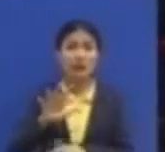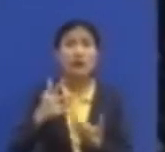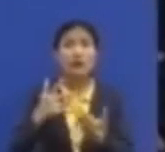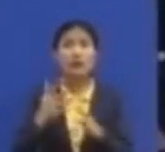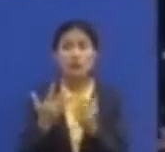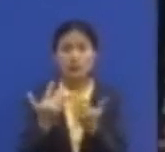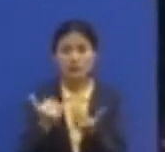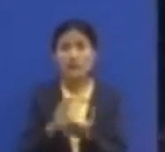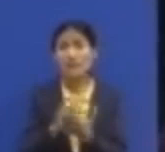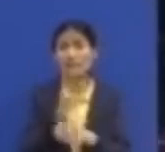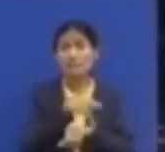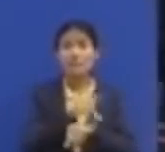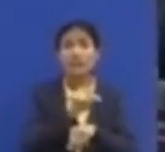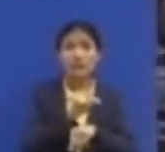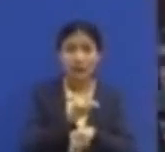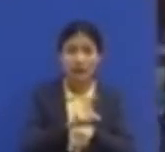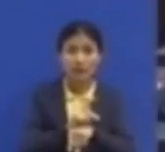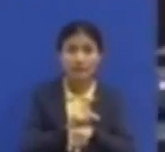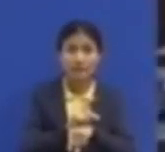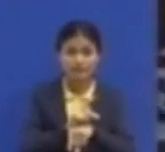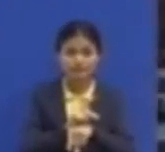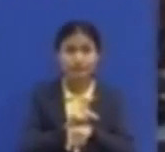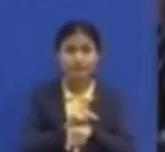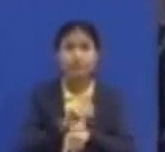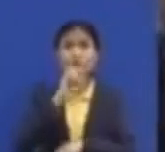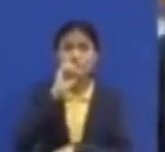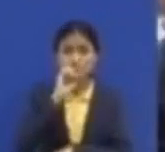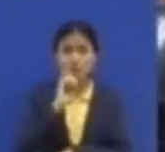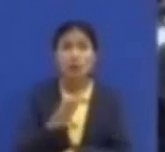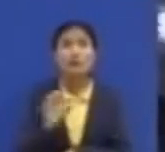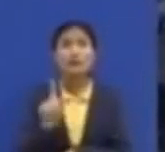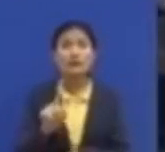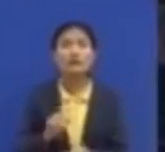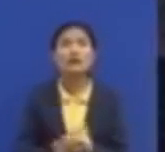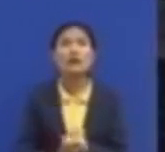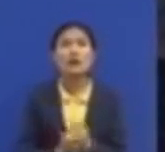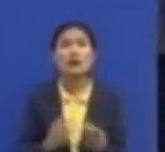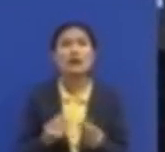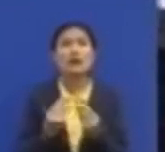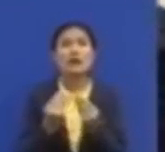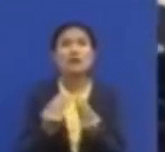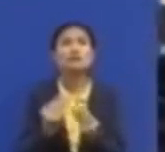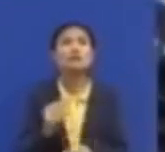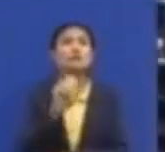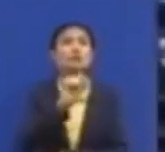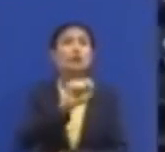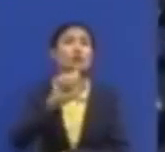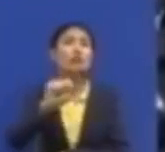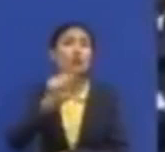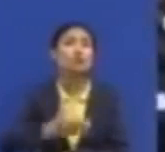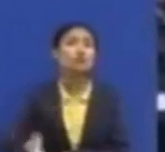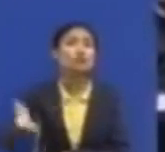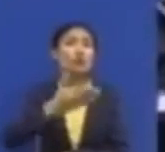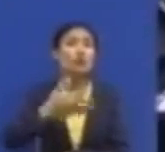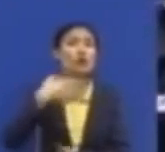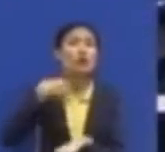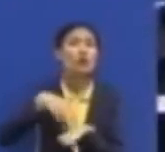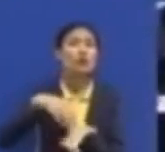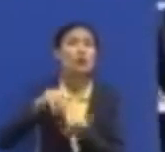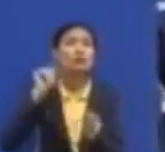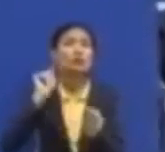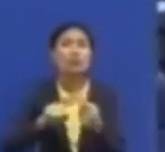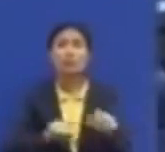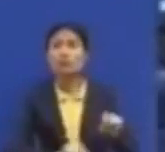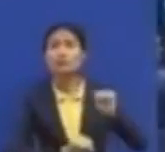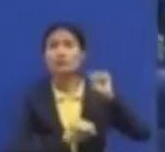ราวในที่ประชุมท่านชัยชิดชอบได้ให้สมาชิกนั้นได้รับทราบพระบรมราชโองการโปรดเกล้าโปรดกระหม่อมแต่งตั้ง